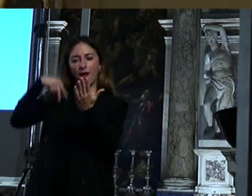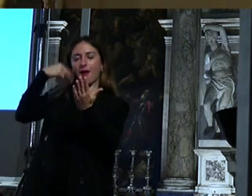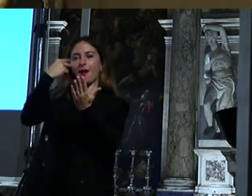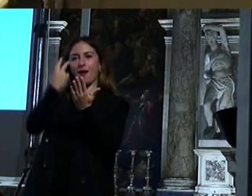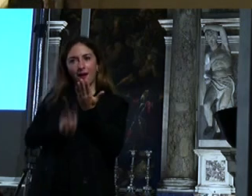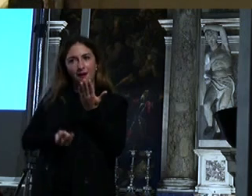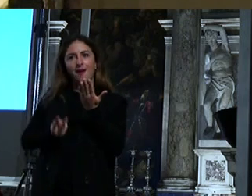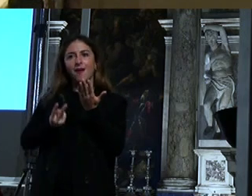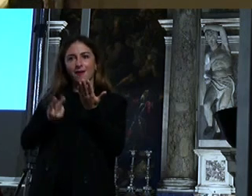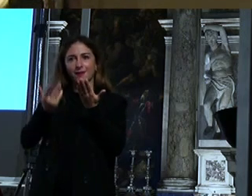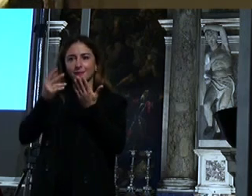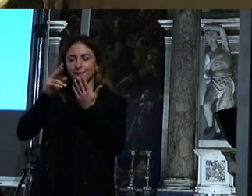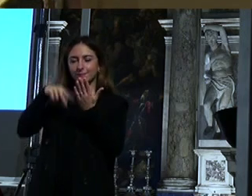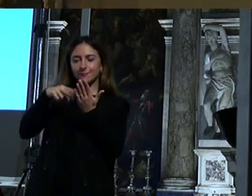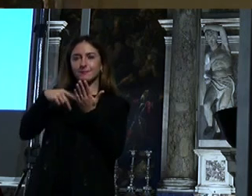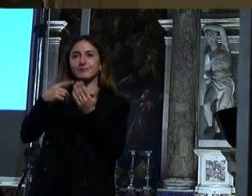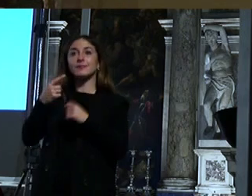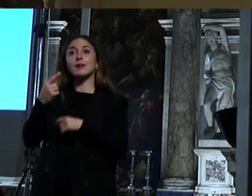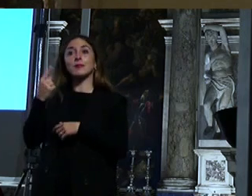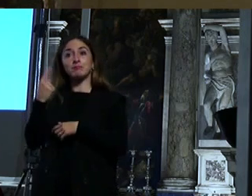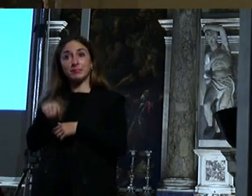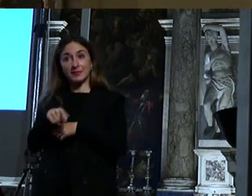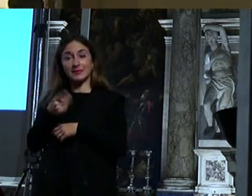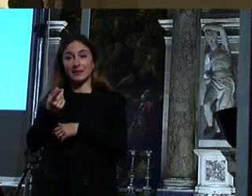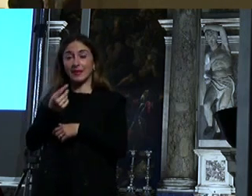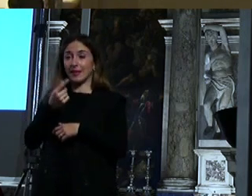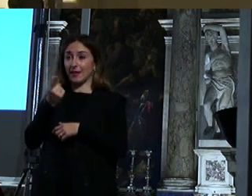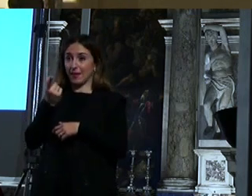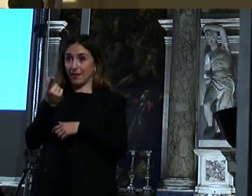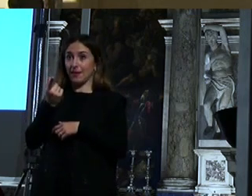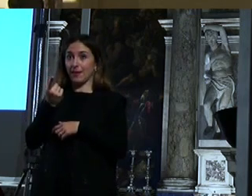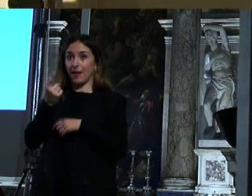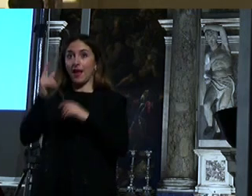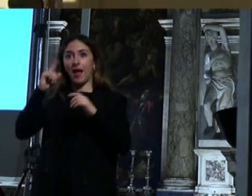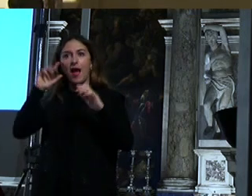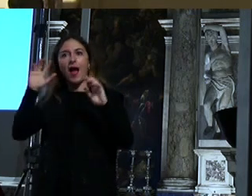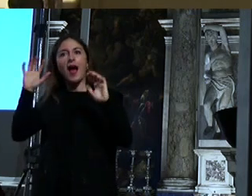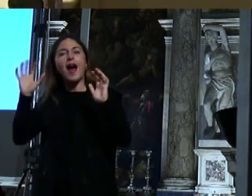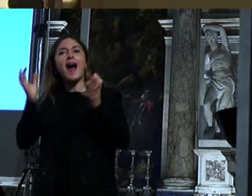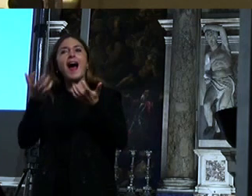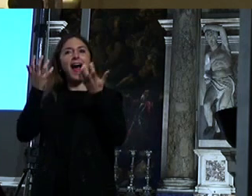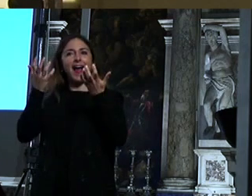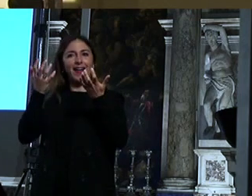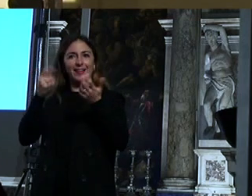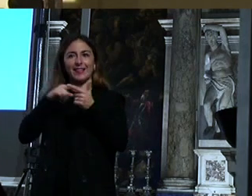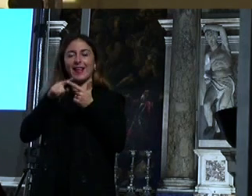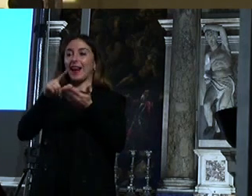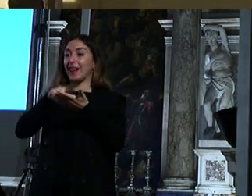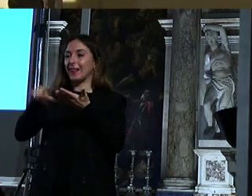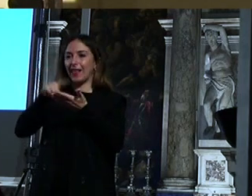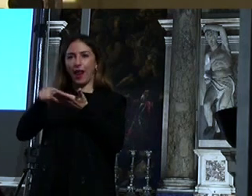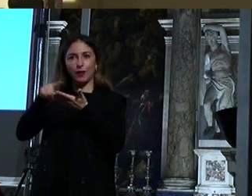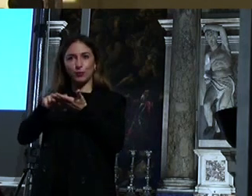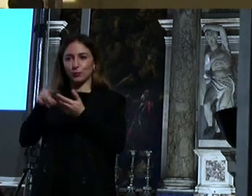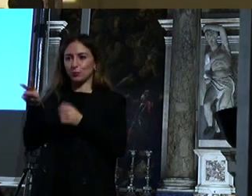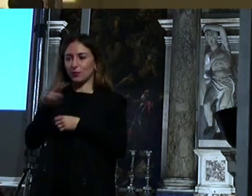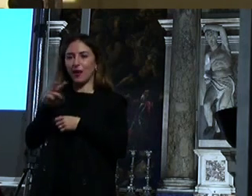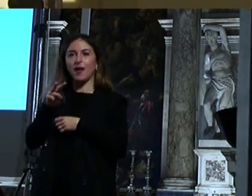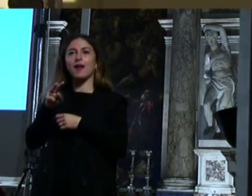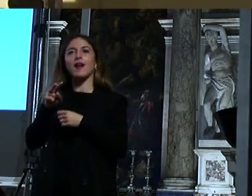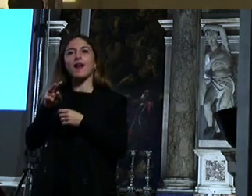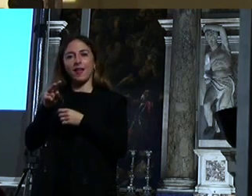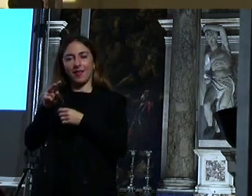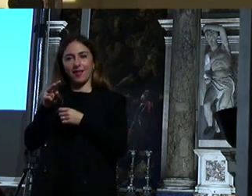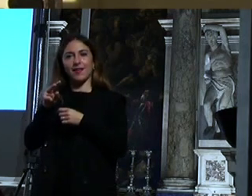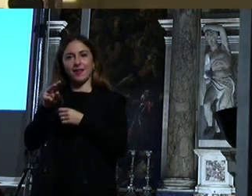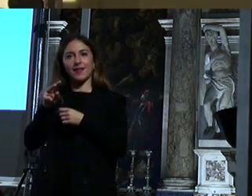saggio. Ecco, io credo che questa capacità che ha l'arte per un verso e la letteratura per un altro sia un